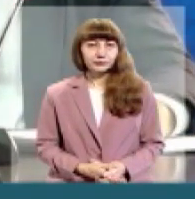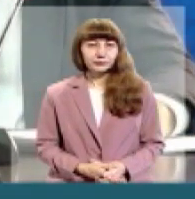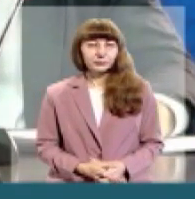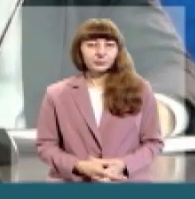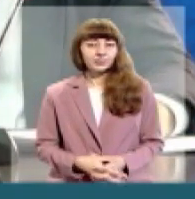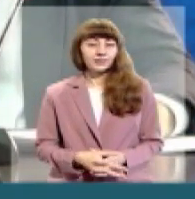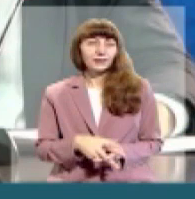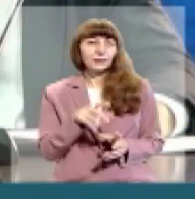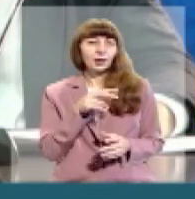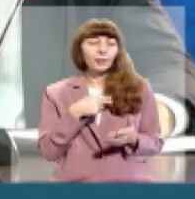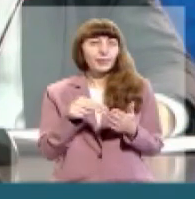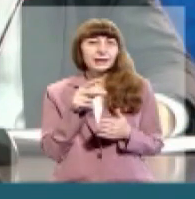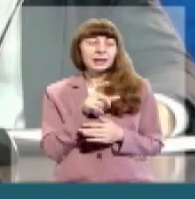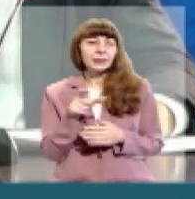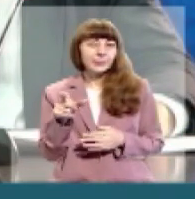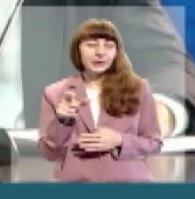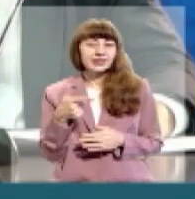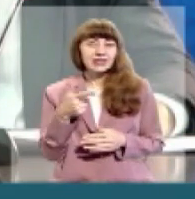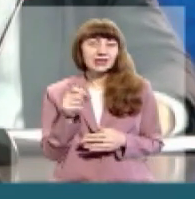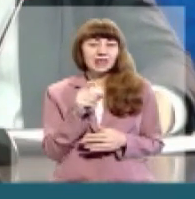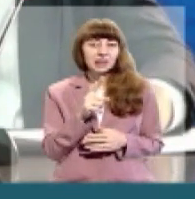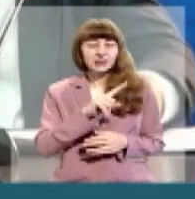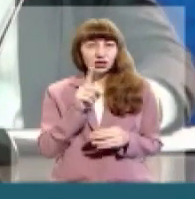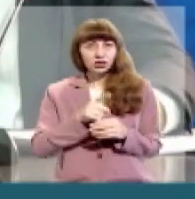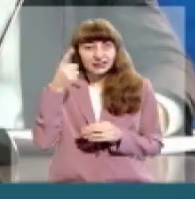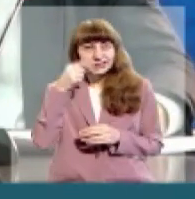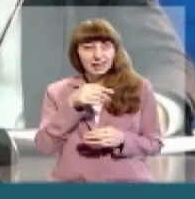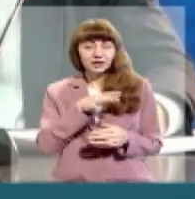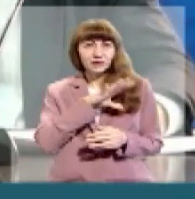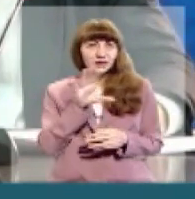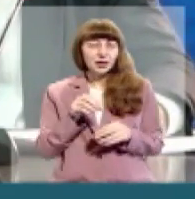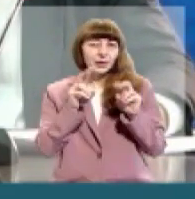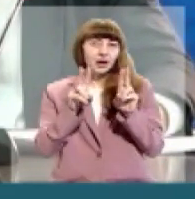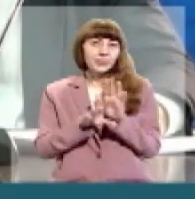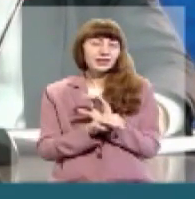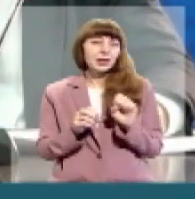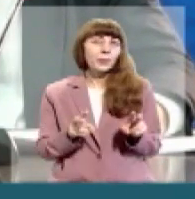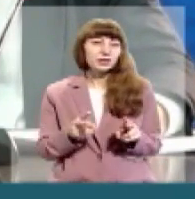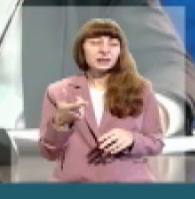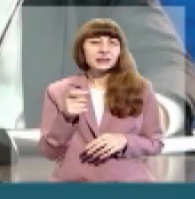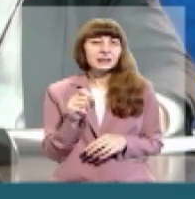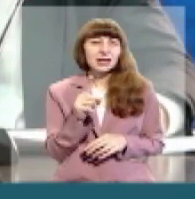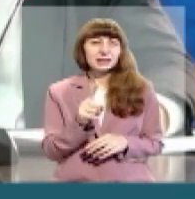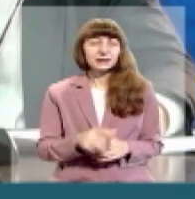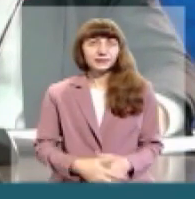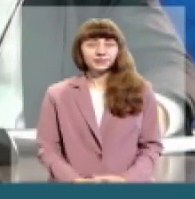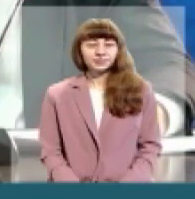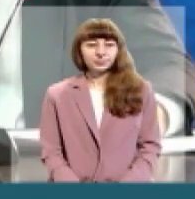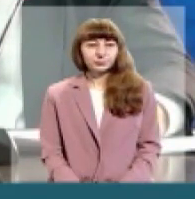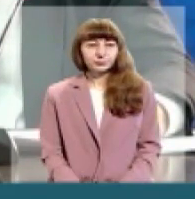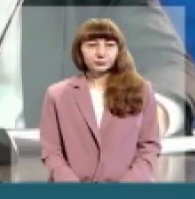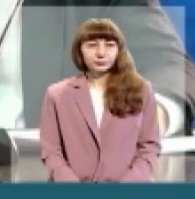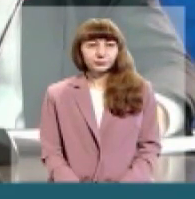тұрады. Жарнамалар халыққа үнемі тарталады. Төтенше жағдайлар департаментпен бірлесе